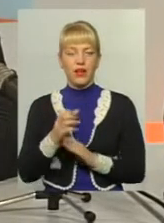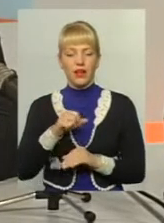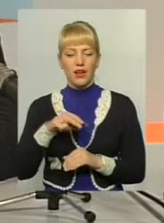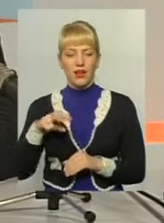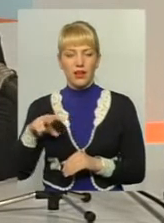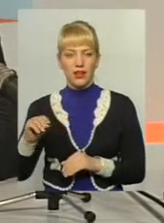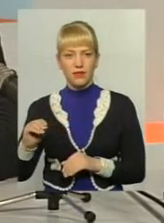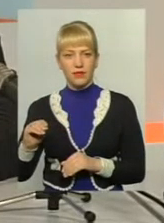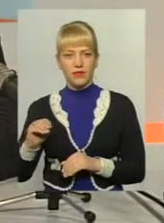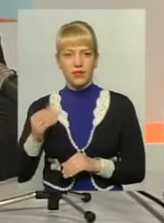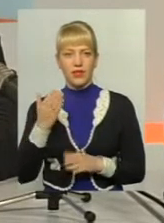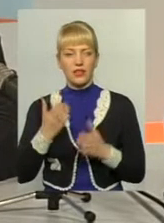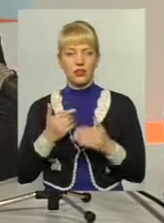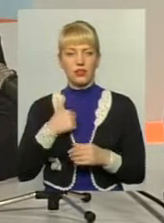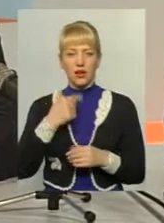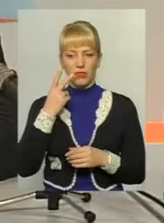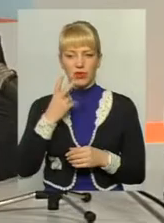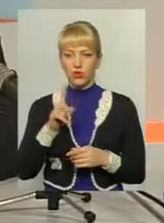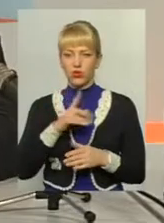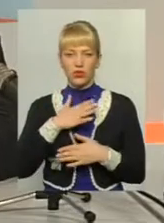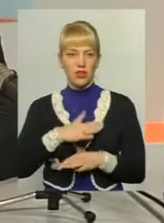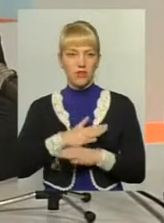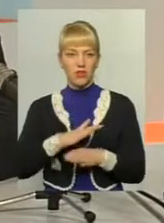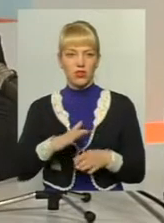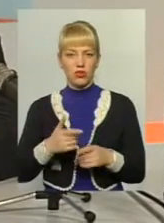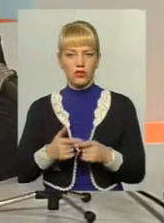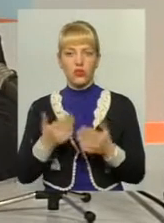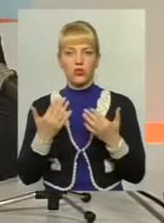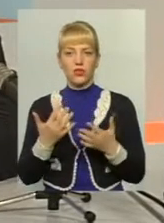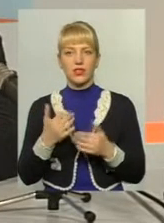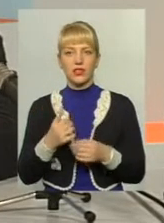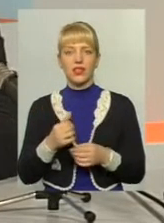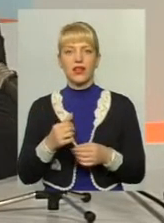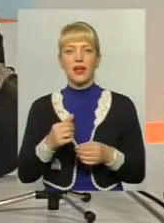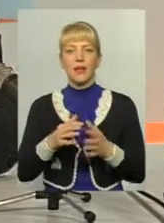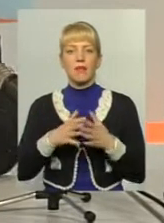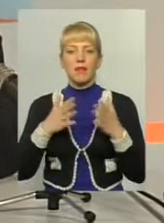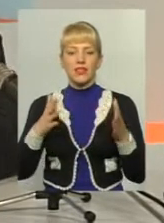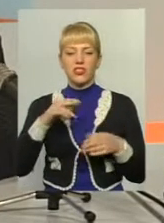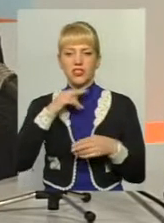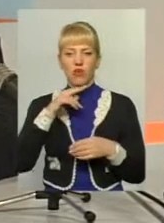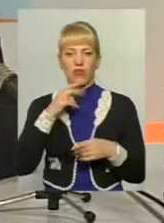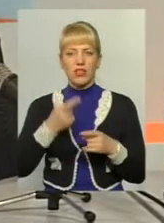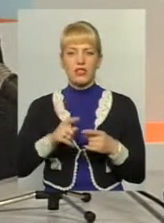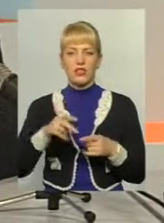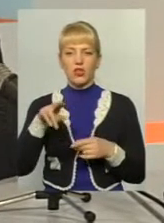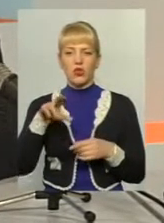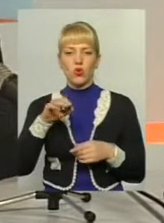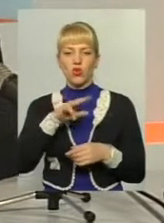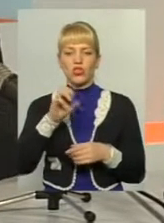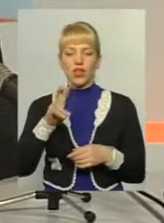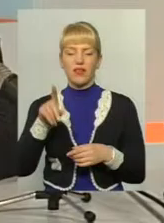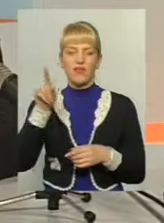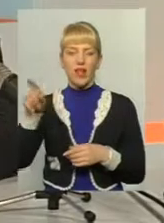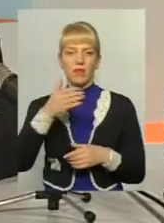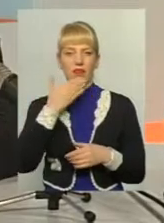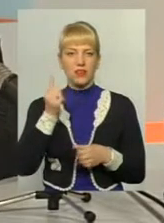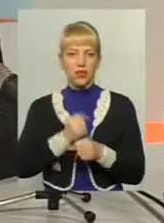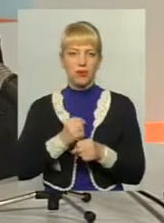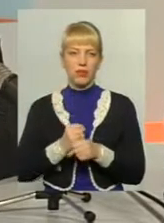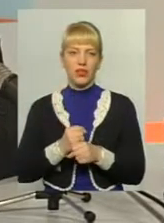призначення управителя. Вже коли люди не зможуть повпливати, ну, на цей процес. Звісно, якщо люди байдужі і не хочуть, ну, їх влаштовує